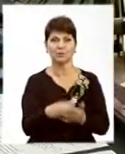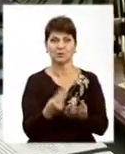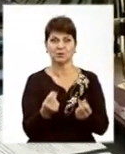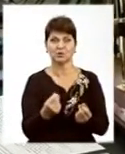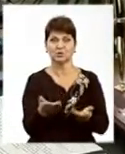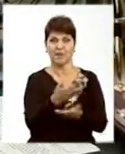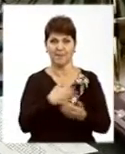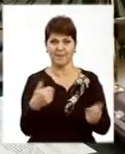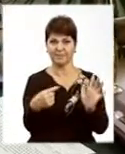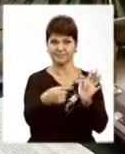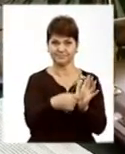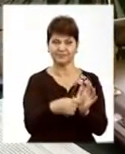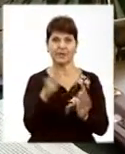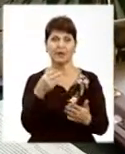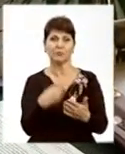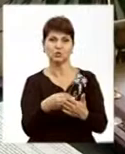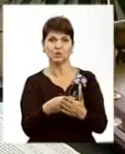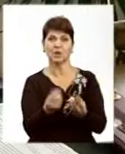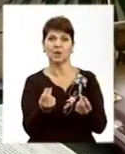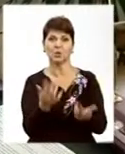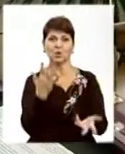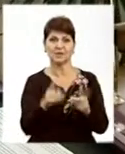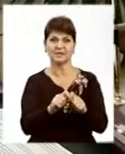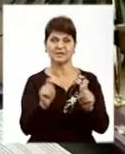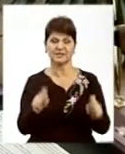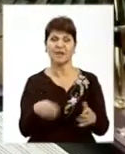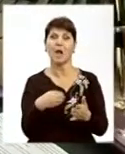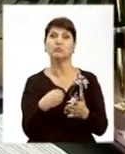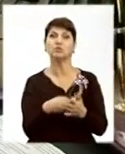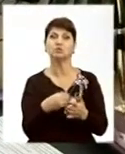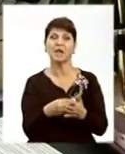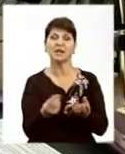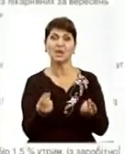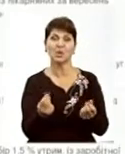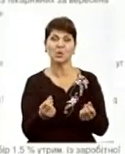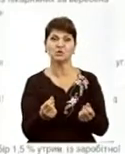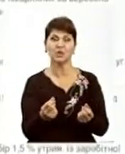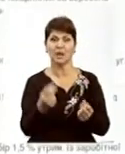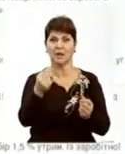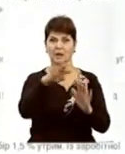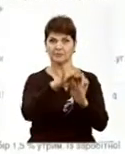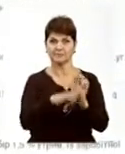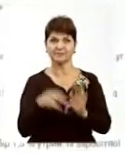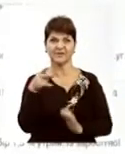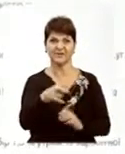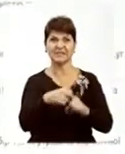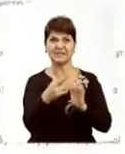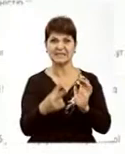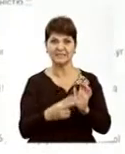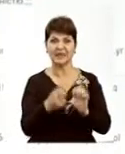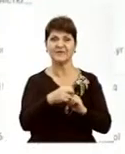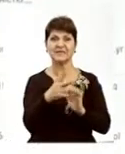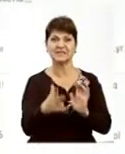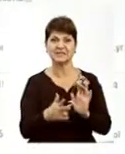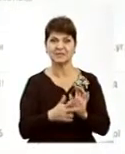кошти. Ми заходимо на неї. От бюджетні кошти. Якщо я відкриваю бюджетні кошти, то кошторис на 2017-2018